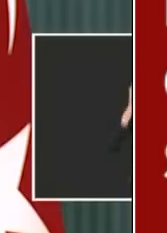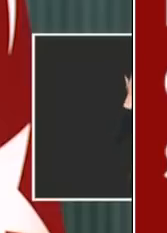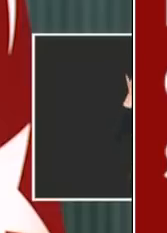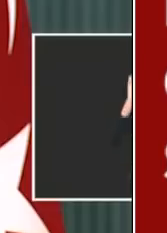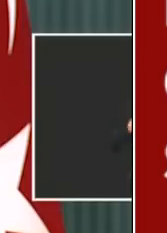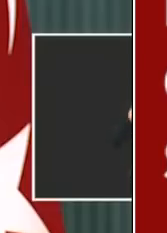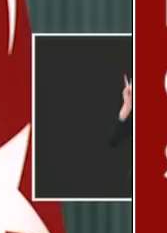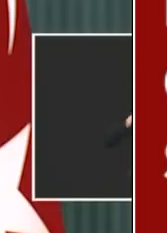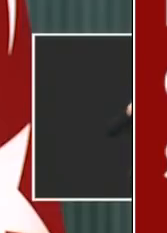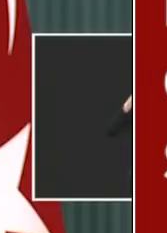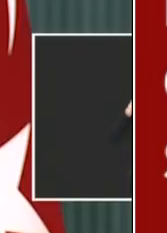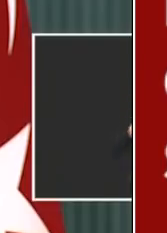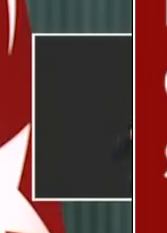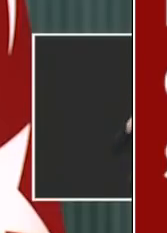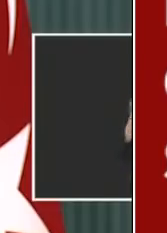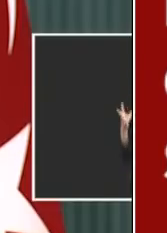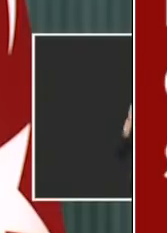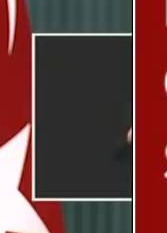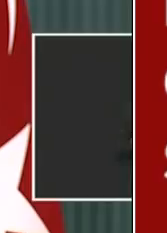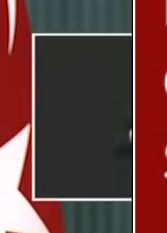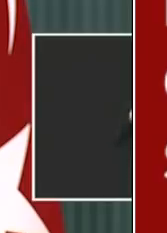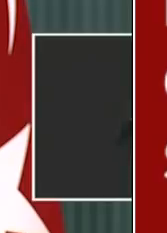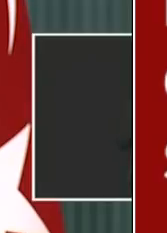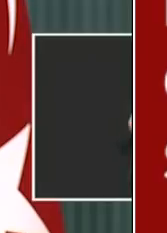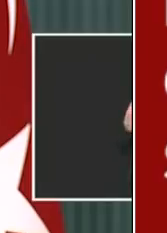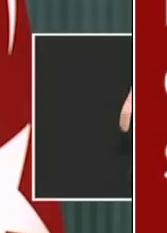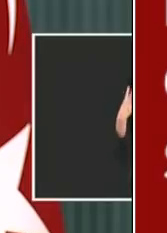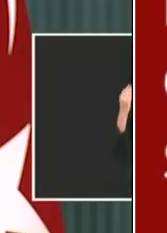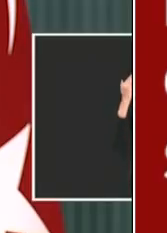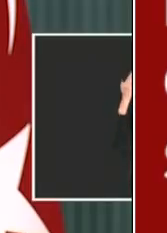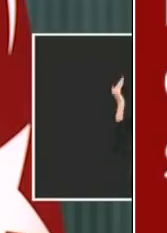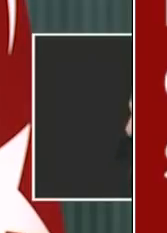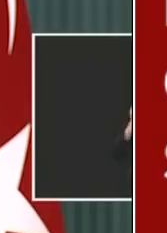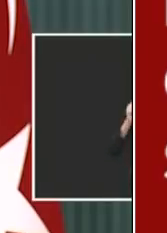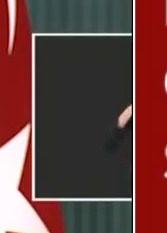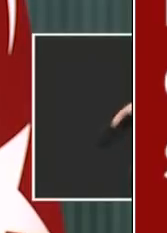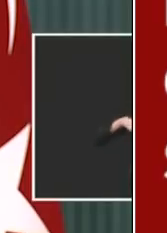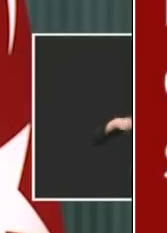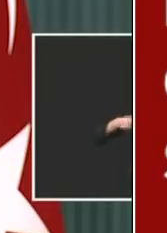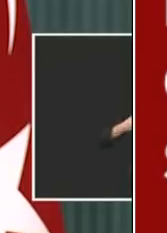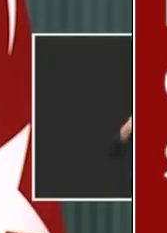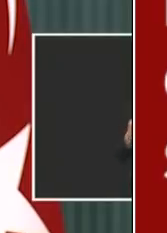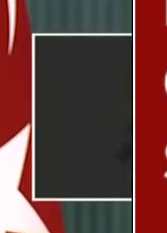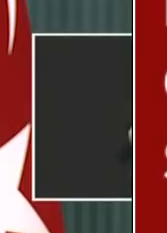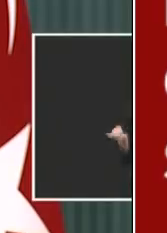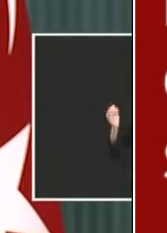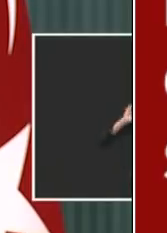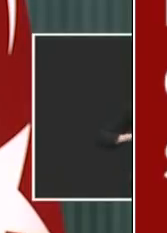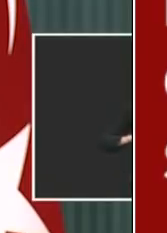konuları kapsayan toplam 84 mutabakat imzalayarak işbirliğimizi